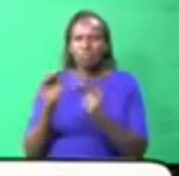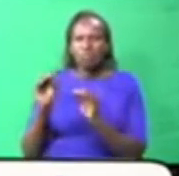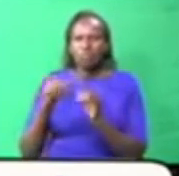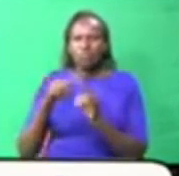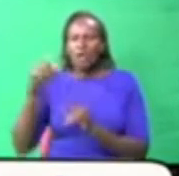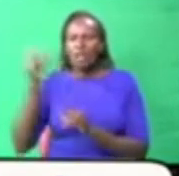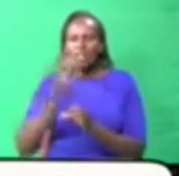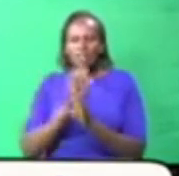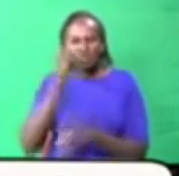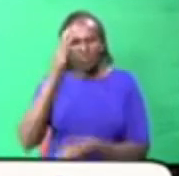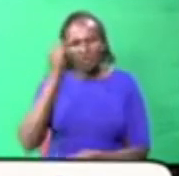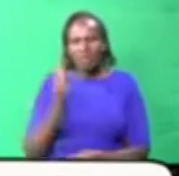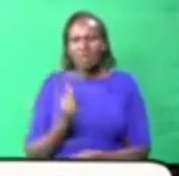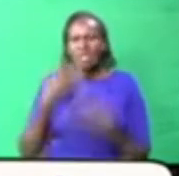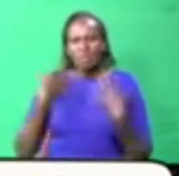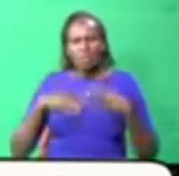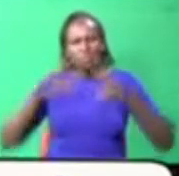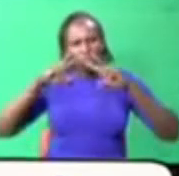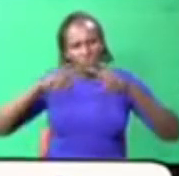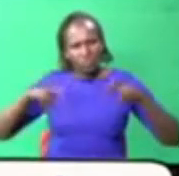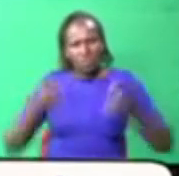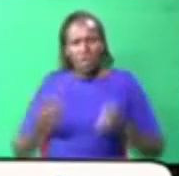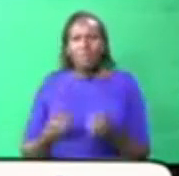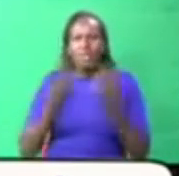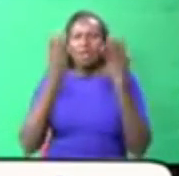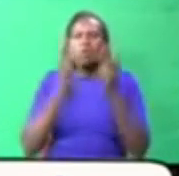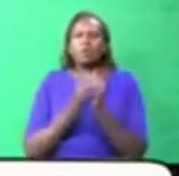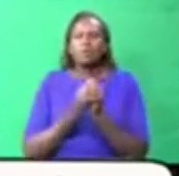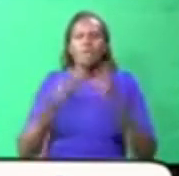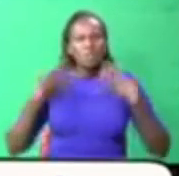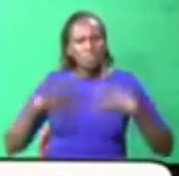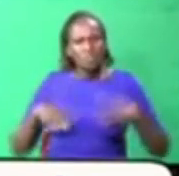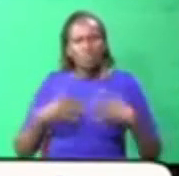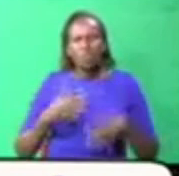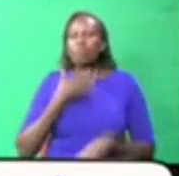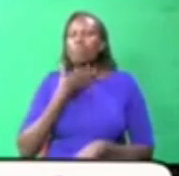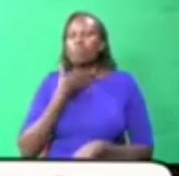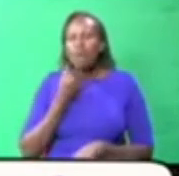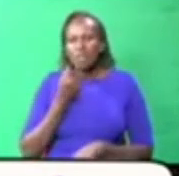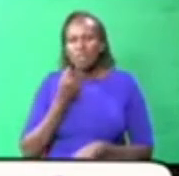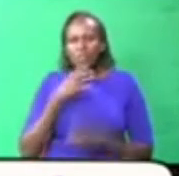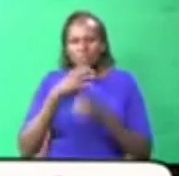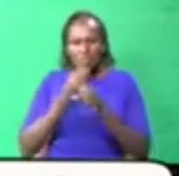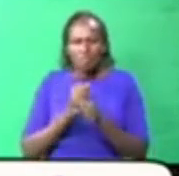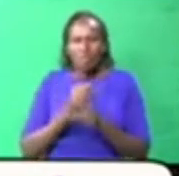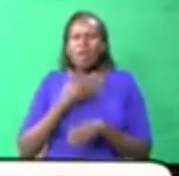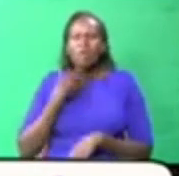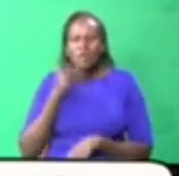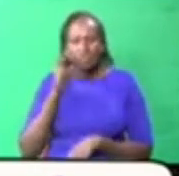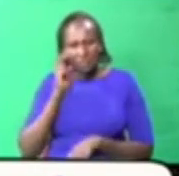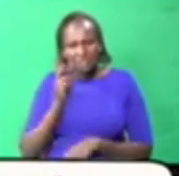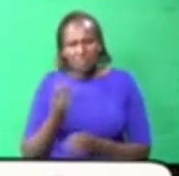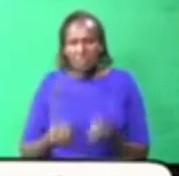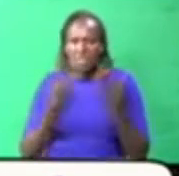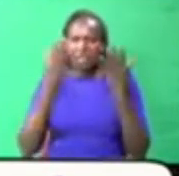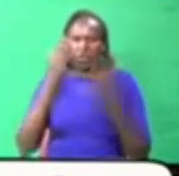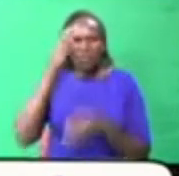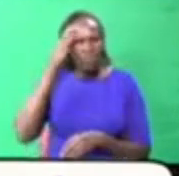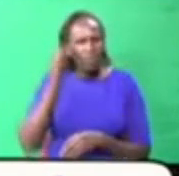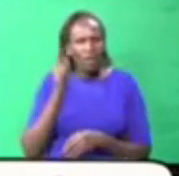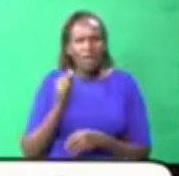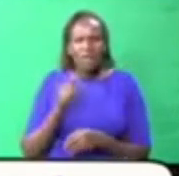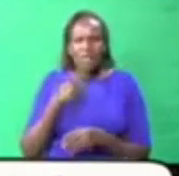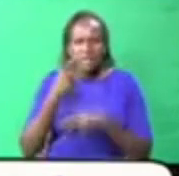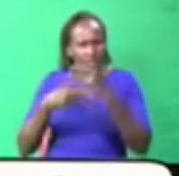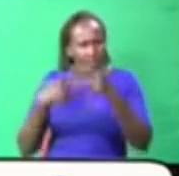lingine? Watu wanatafuta miujiza. Watu wanataka kushikamana, wanataka kuona matendo. Kwa nini watu wengi in the